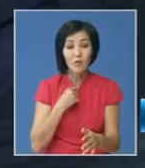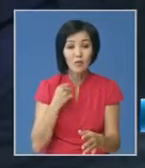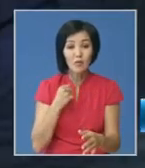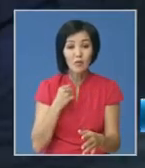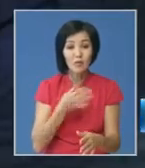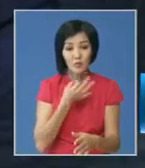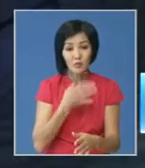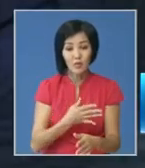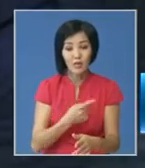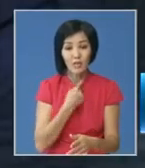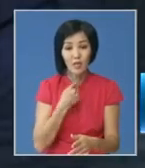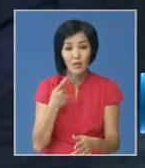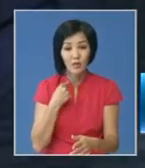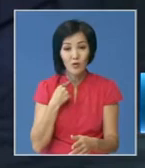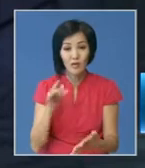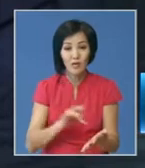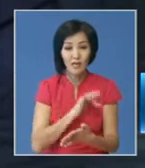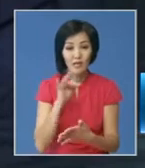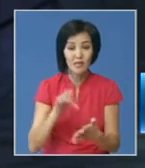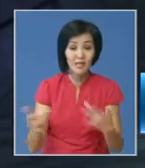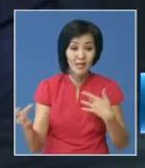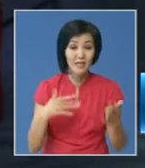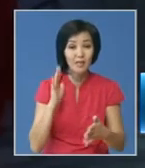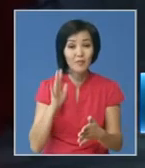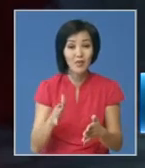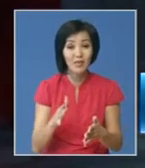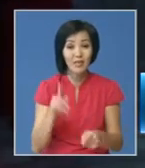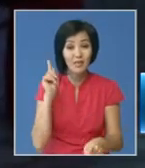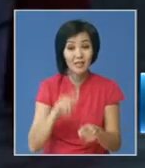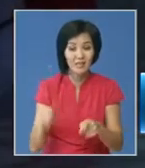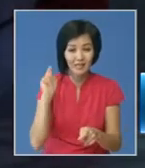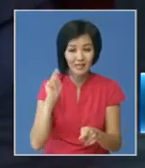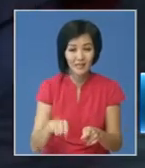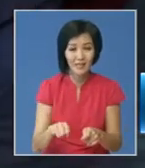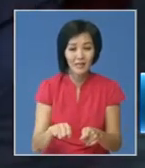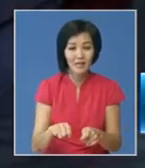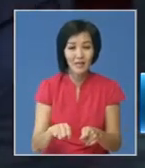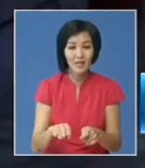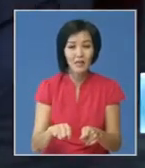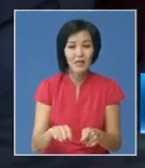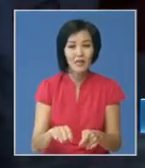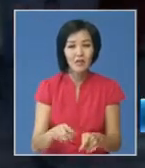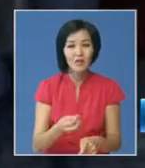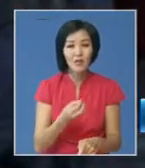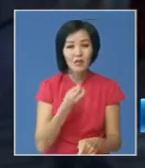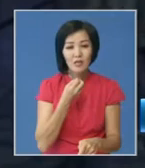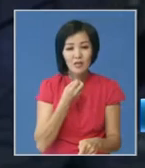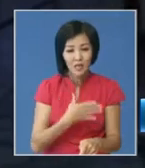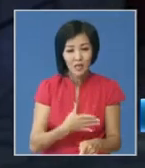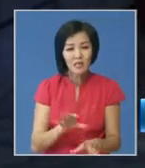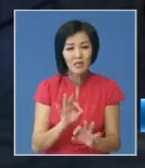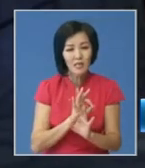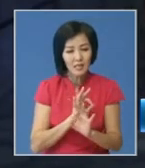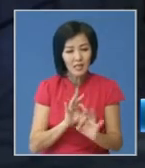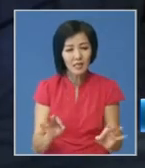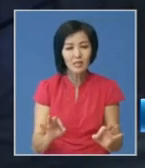Талдықорғанның концерт келеді десең, жүгіріп келдік. Елден бұрын кеп алдық. Әйбет концерті күшті.